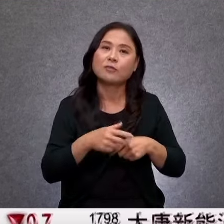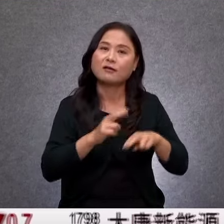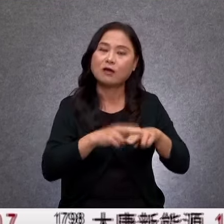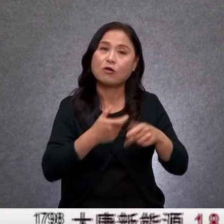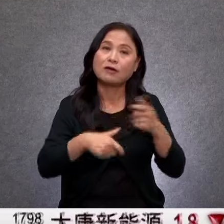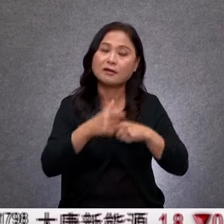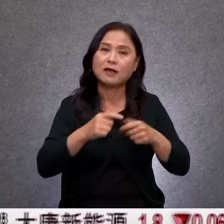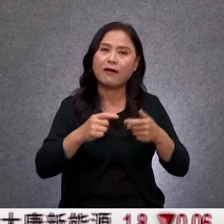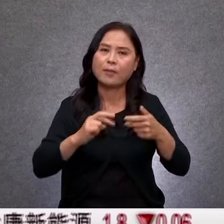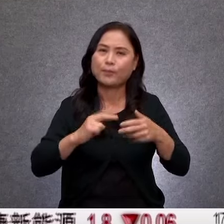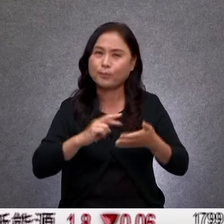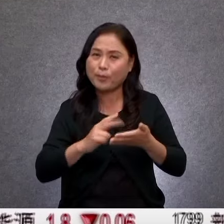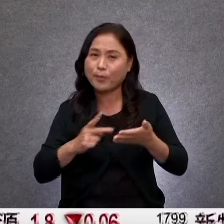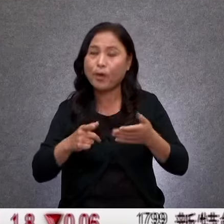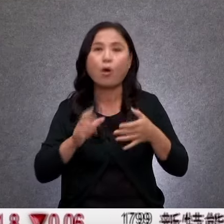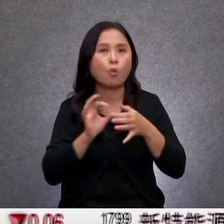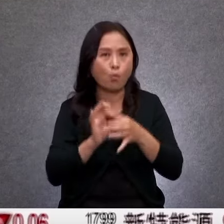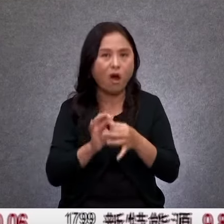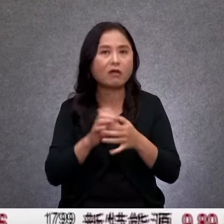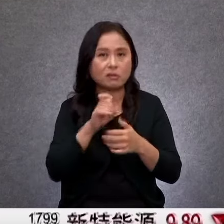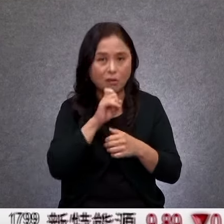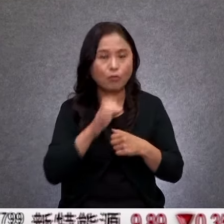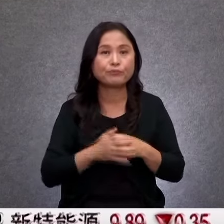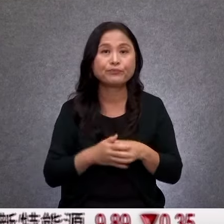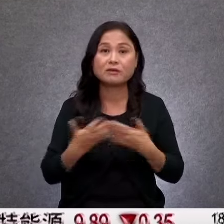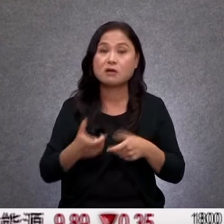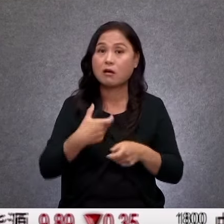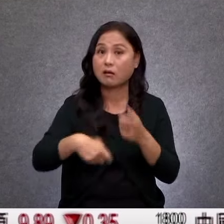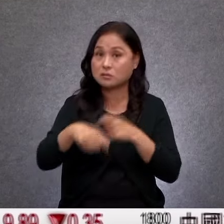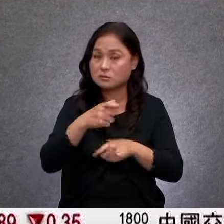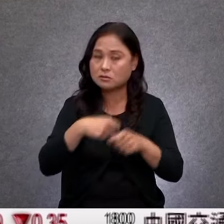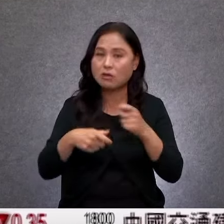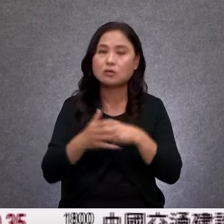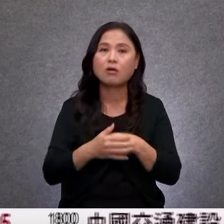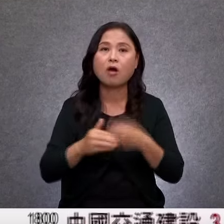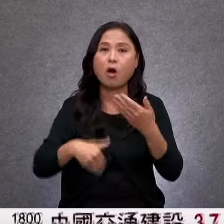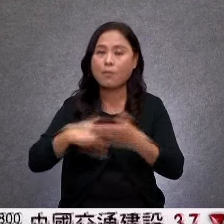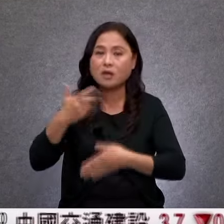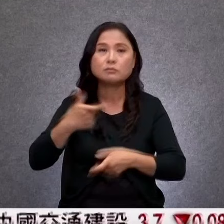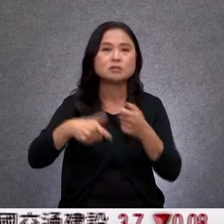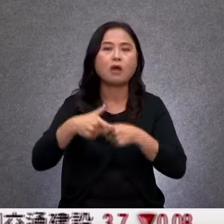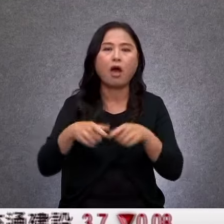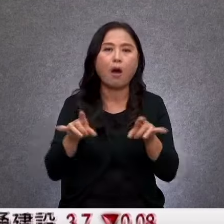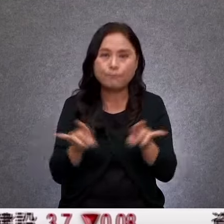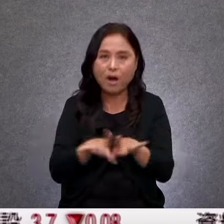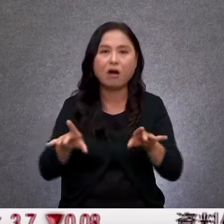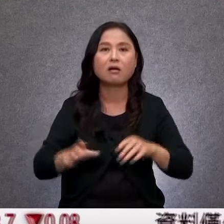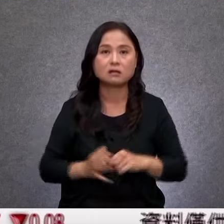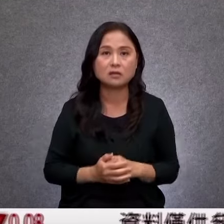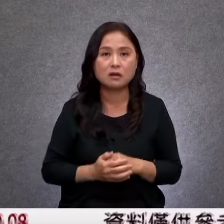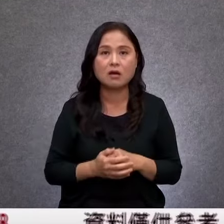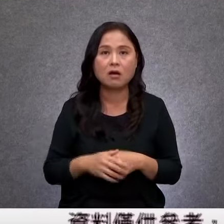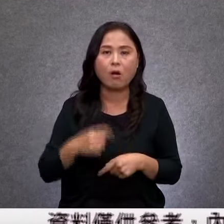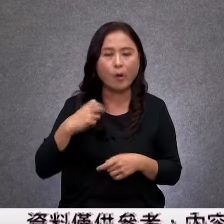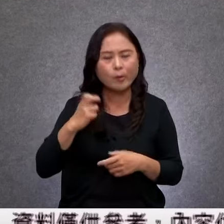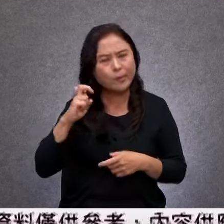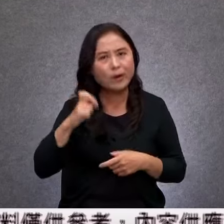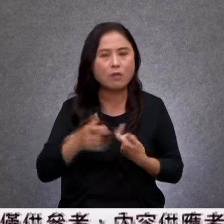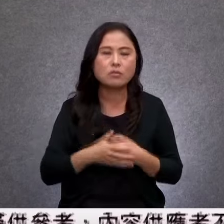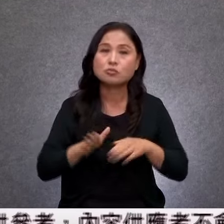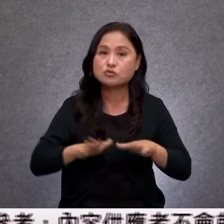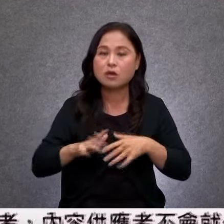濟發展、內地個經濟調整亦都會有啲關係。咁因此咧，喺呢個市場嚟講咧，其實同物業市場係好唔一